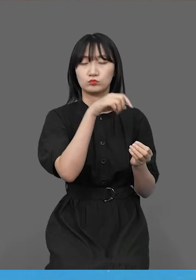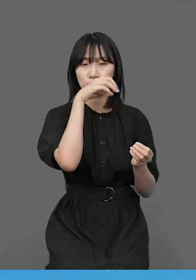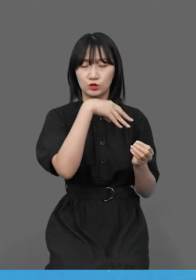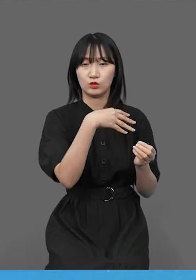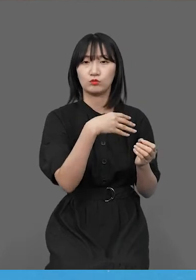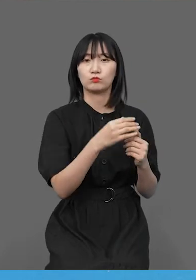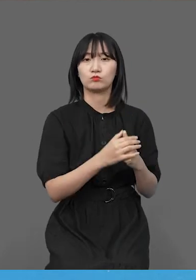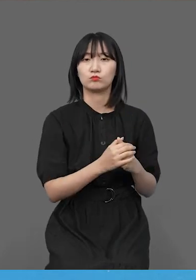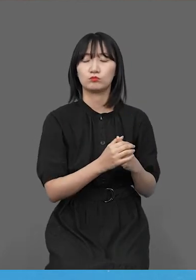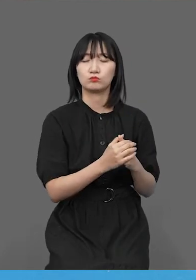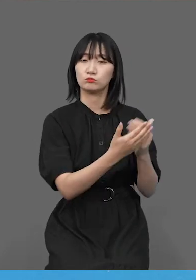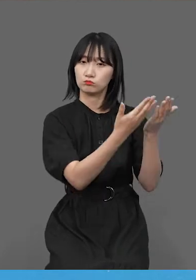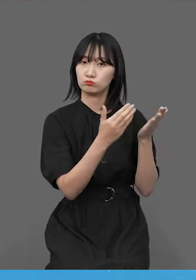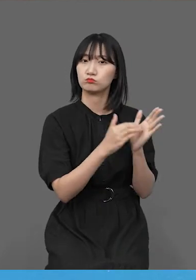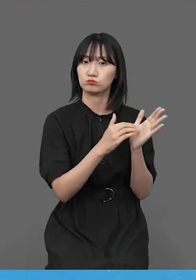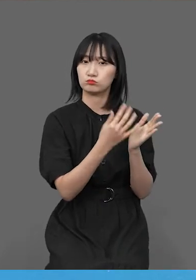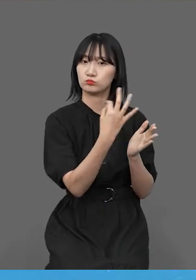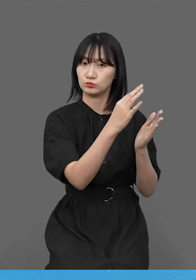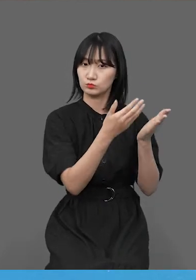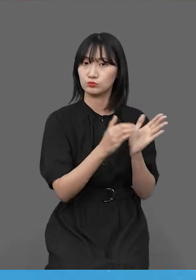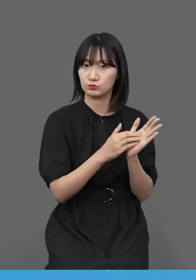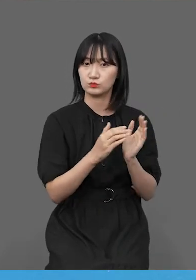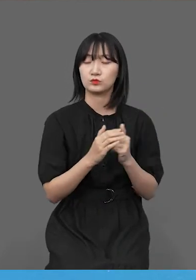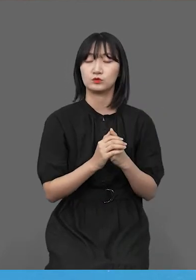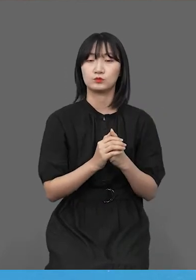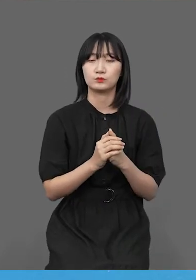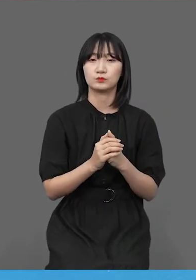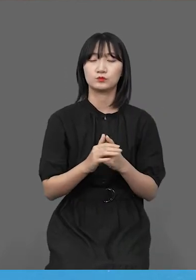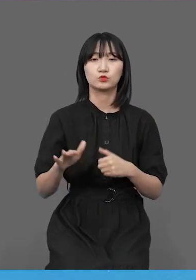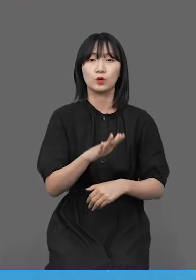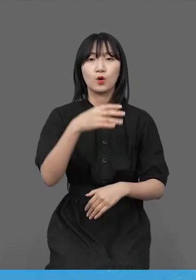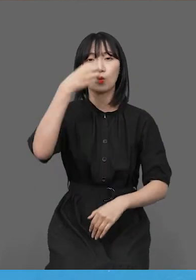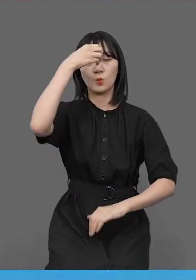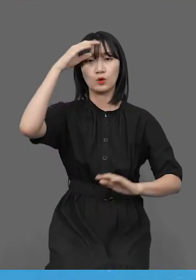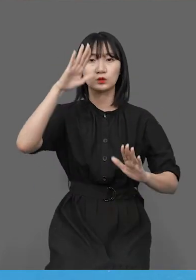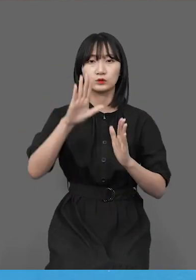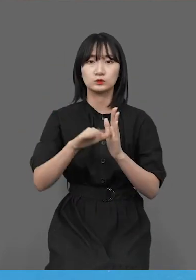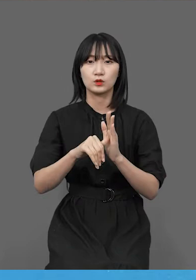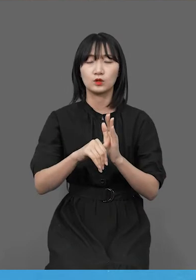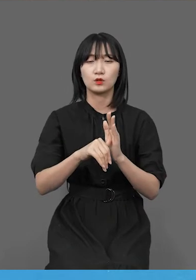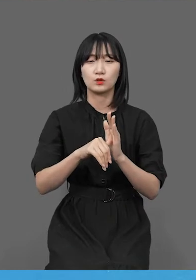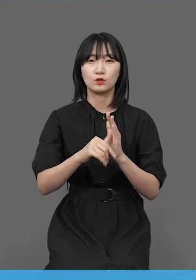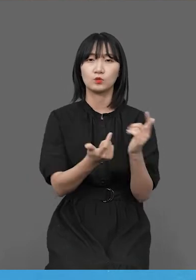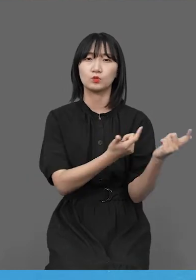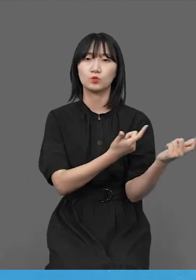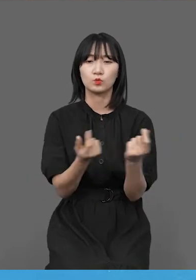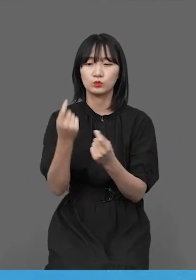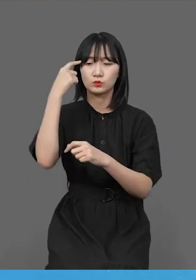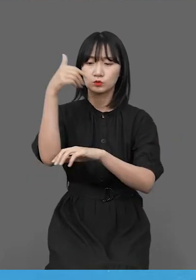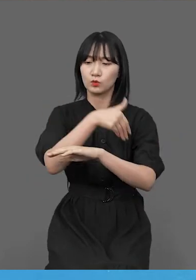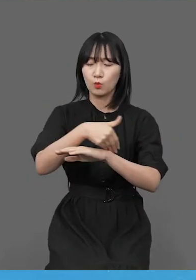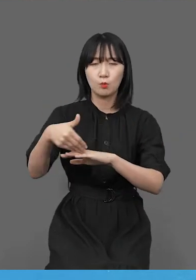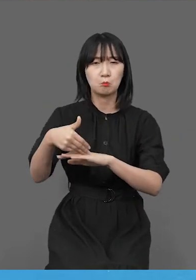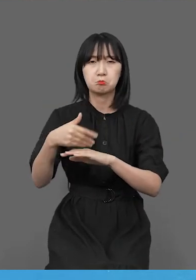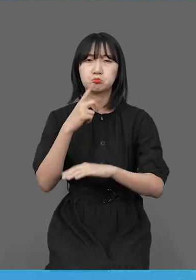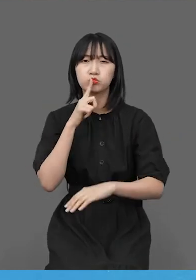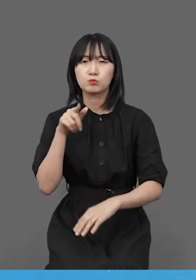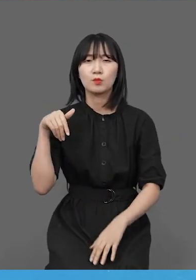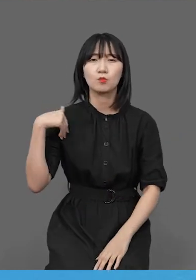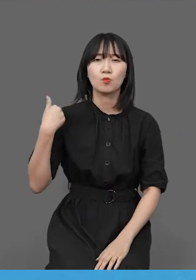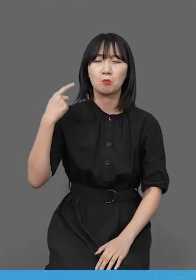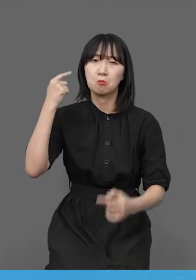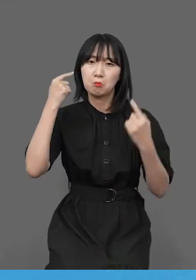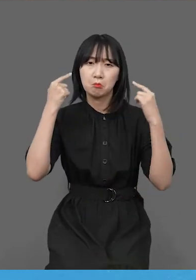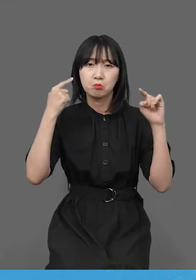바로 이 포인트입니다. 왜 우리가 고등학교 때 공통 설계라는 개념은 전혀 들어보지도 못하고